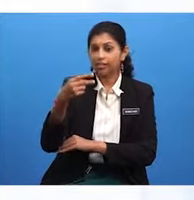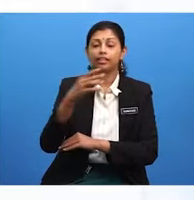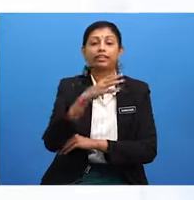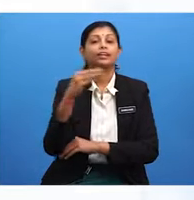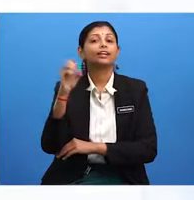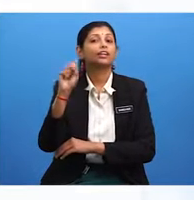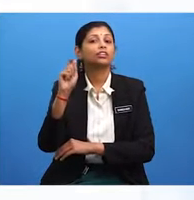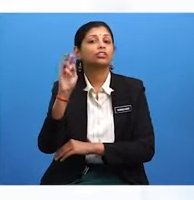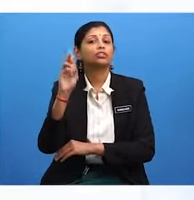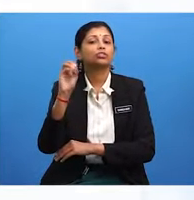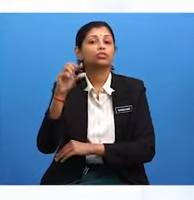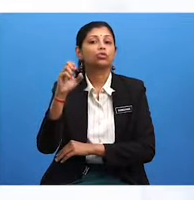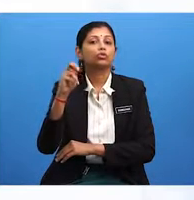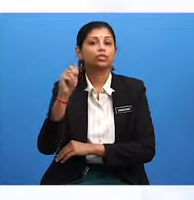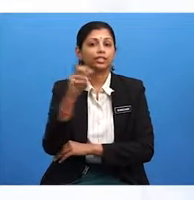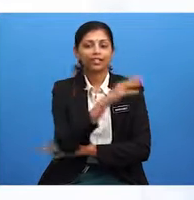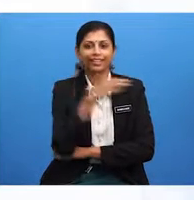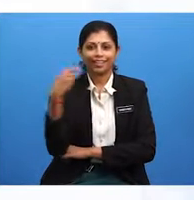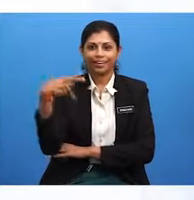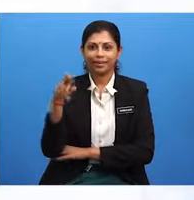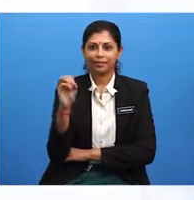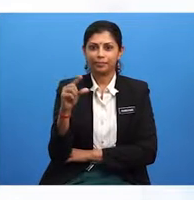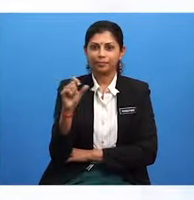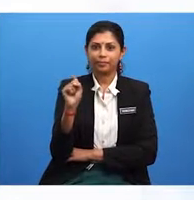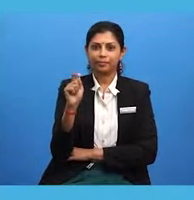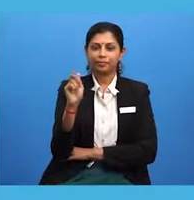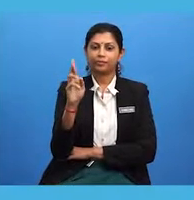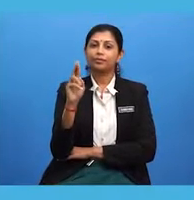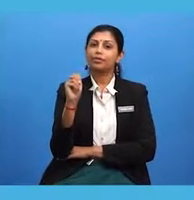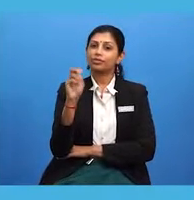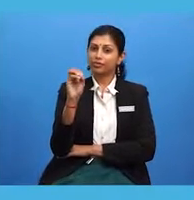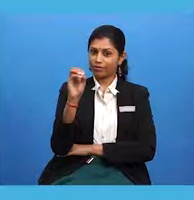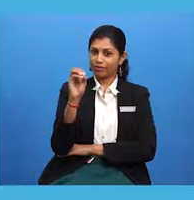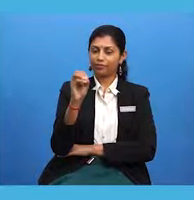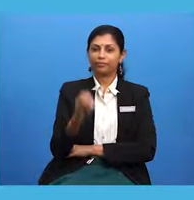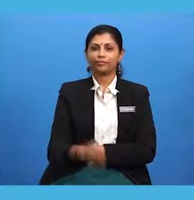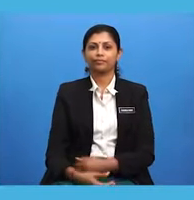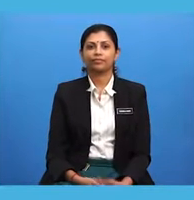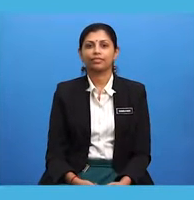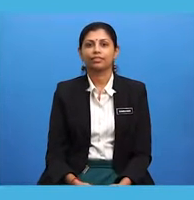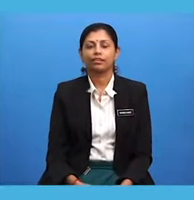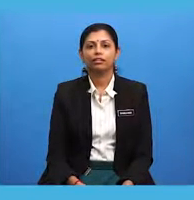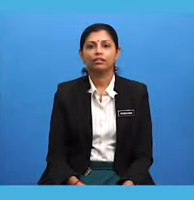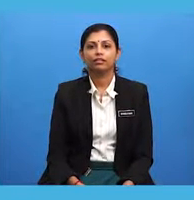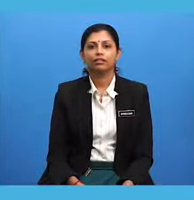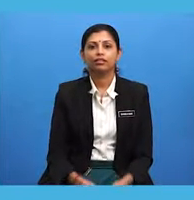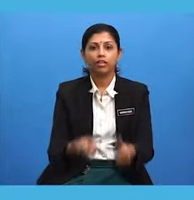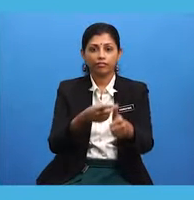estrogen, progesteron di dalam kita haid. Bermula dengan